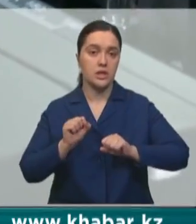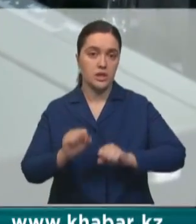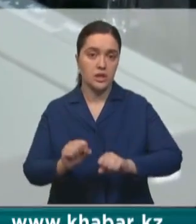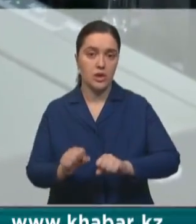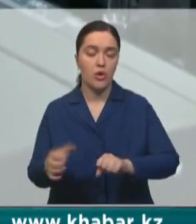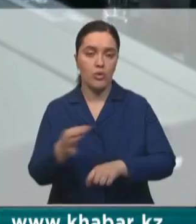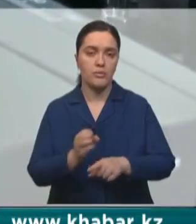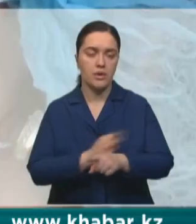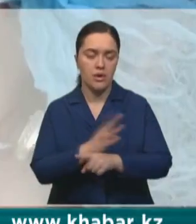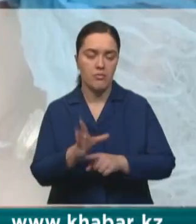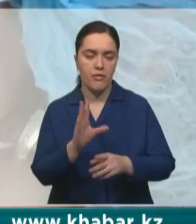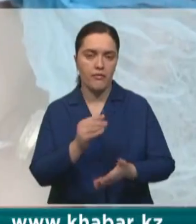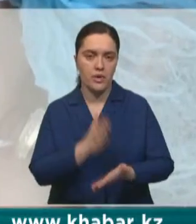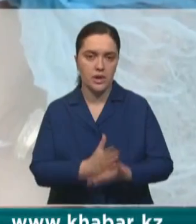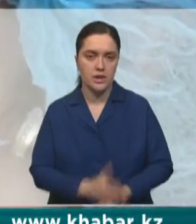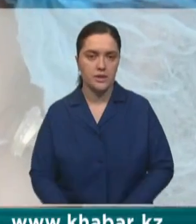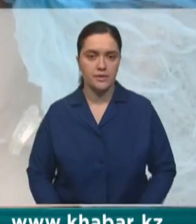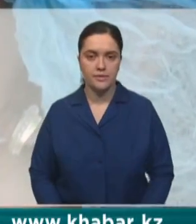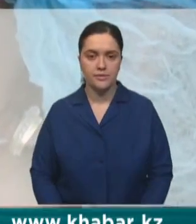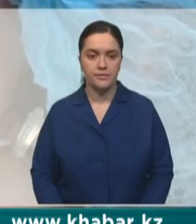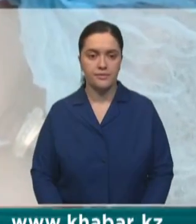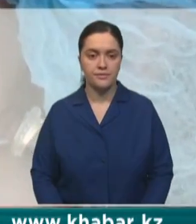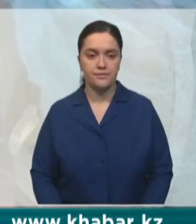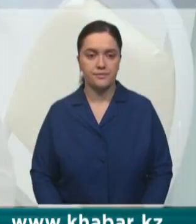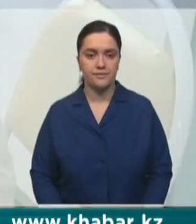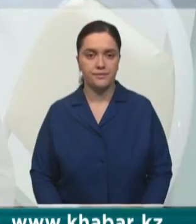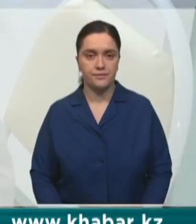препаратами и средствами защиты область обеспечена.